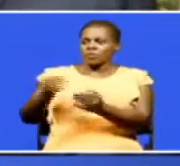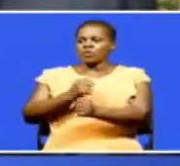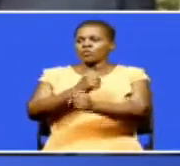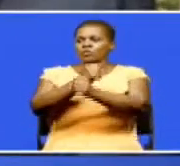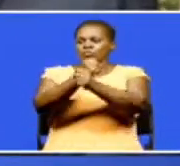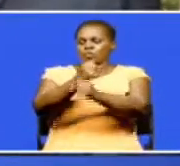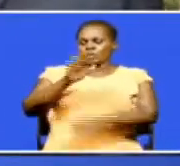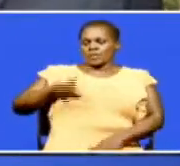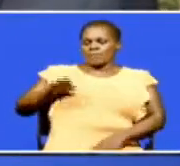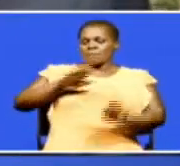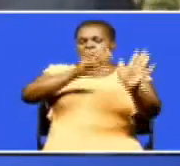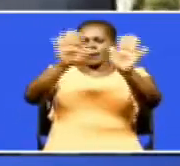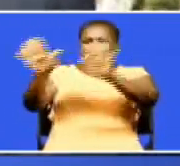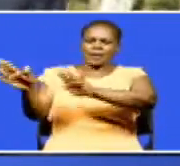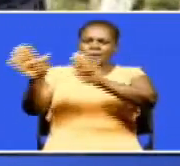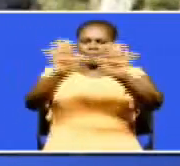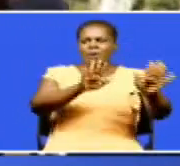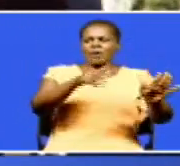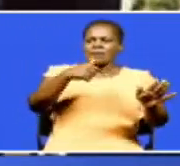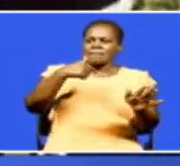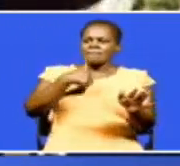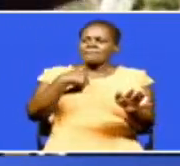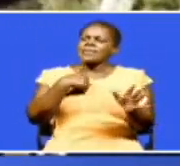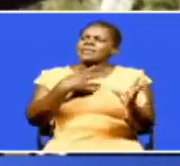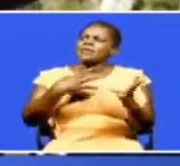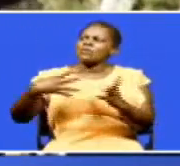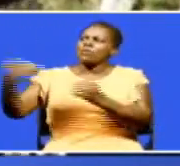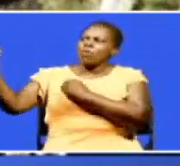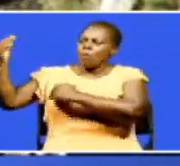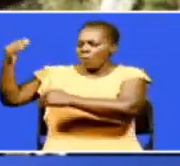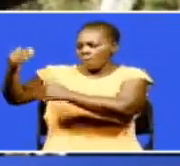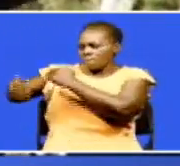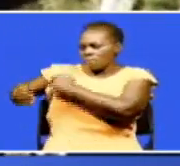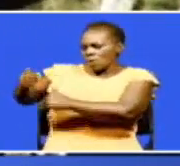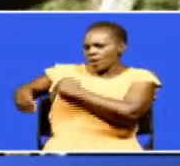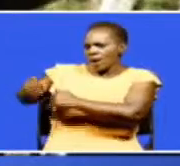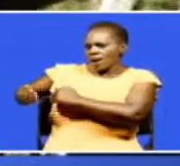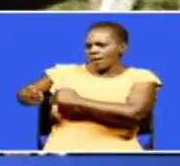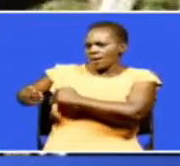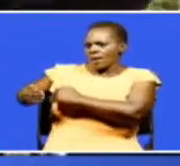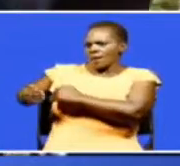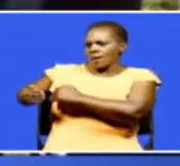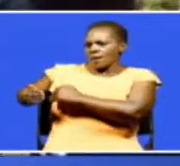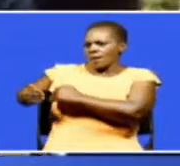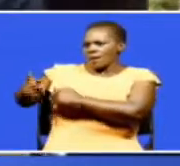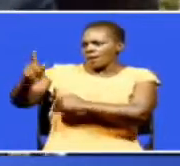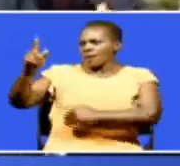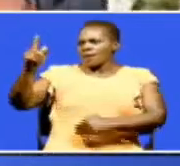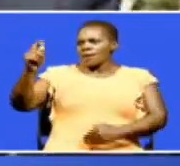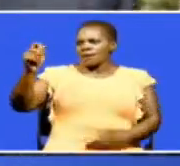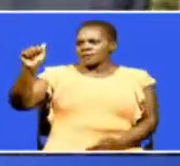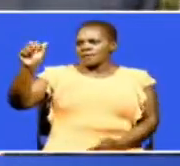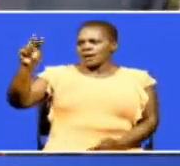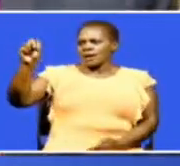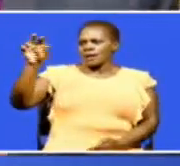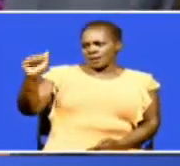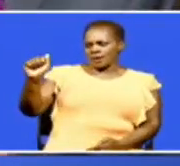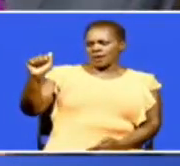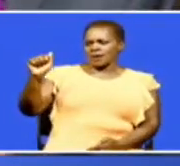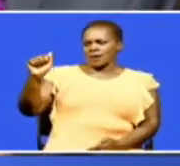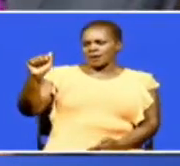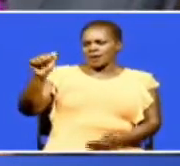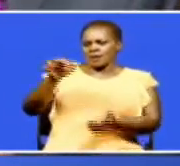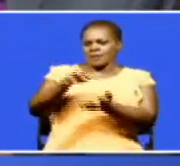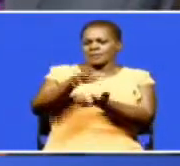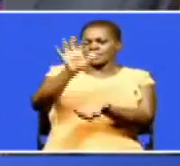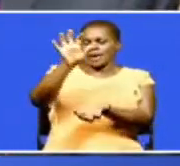kumchunga yeye. Paka kanichukua huko border na Tana. Pale tuli